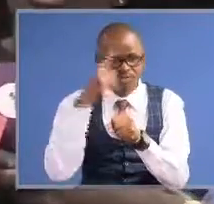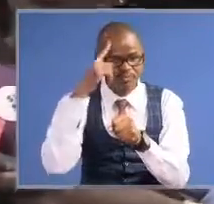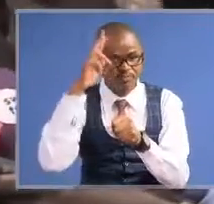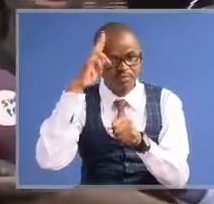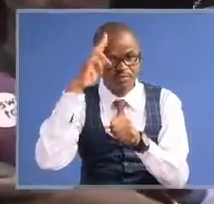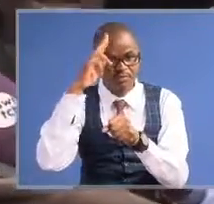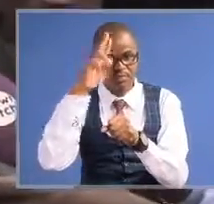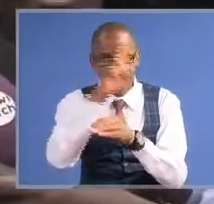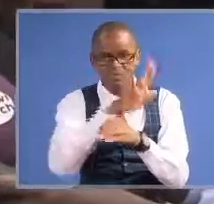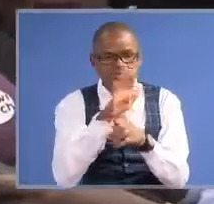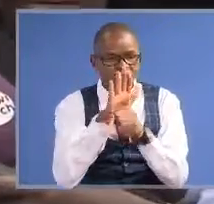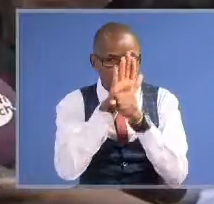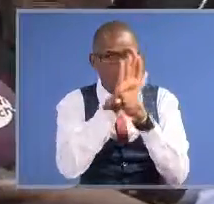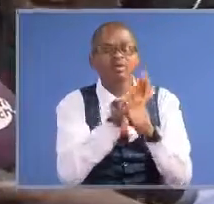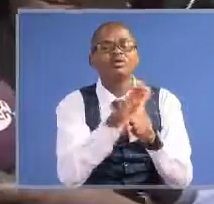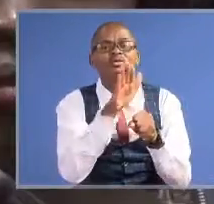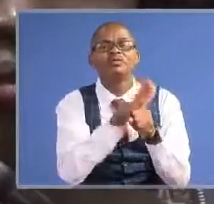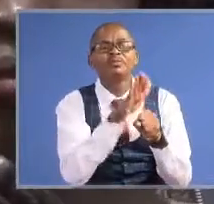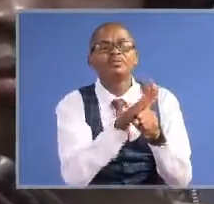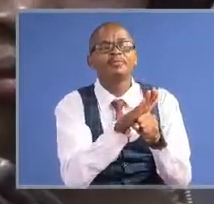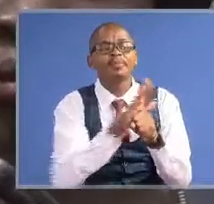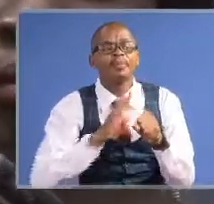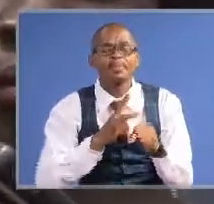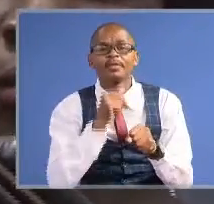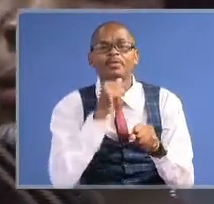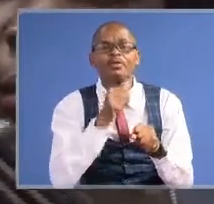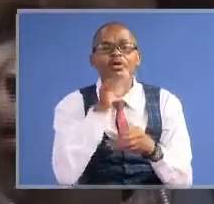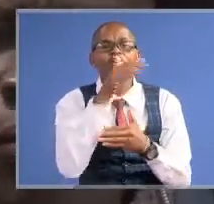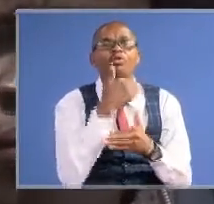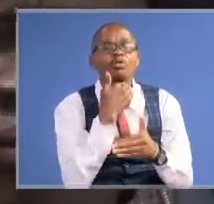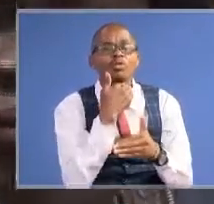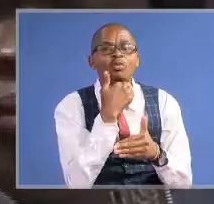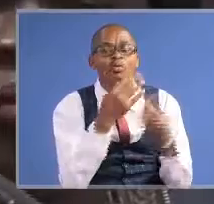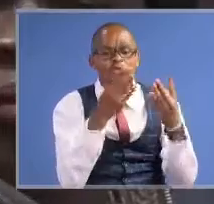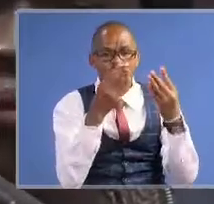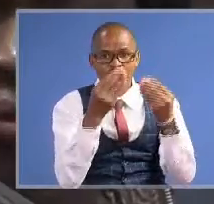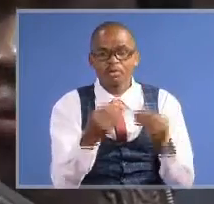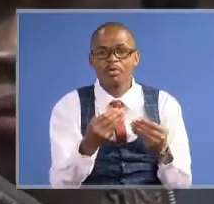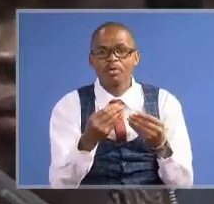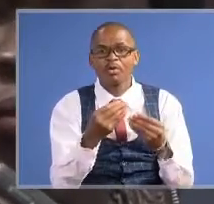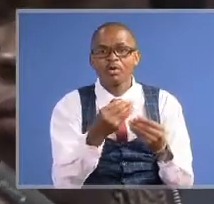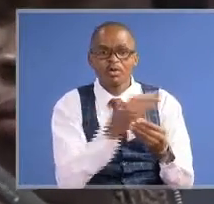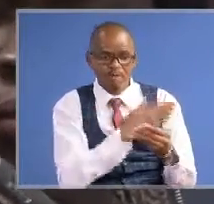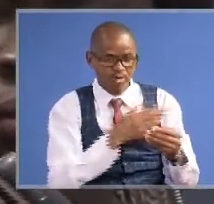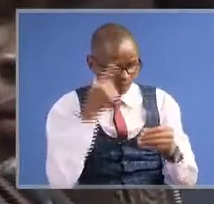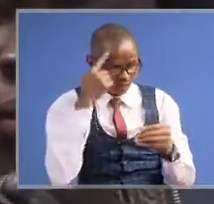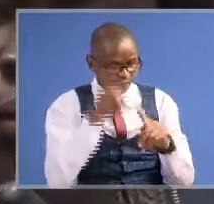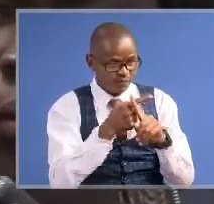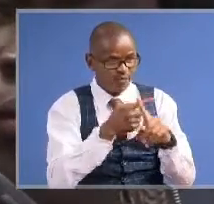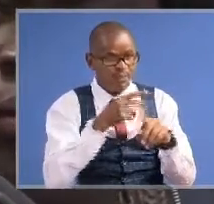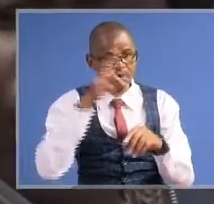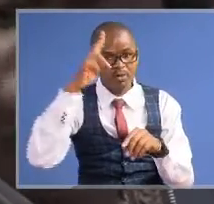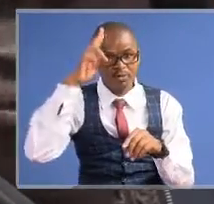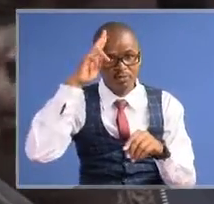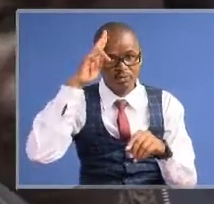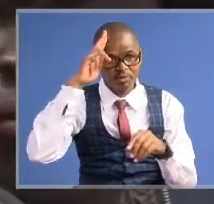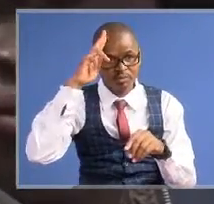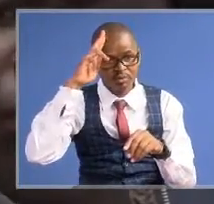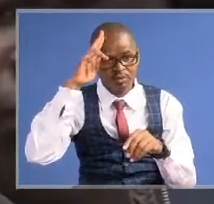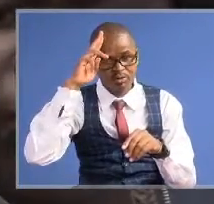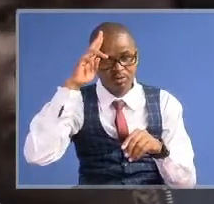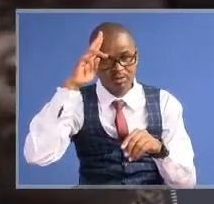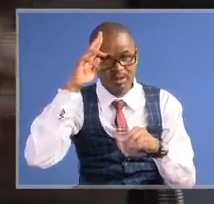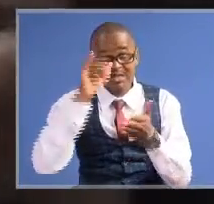polisi kutumia nguvu kupita kiasi. We are not seeking for sympathy or kindness from these police officers who